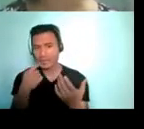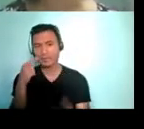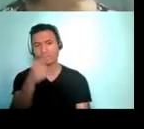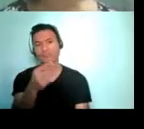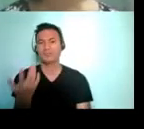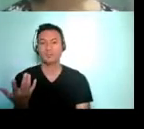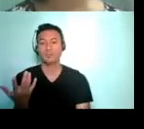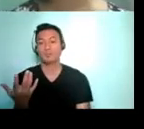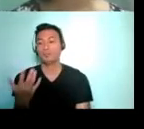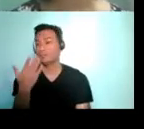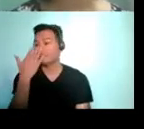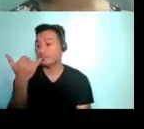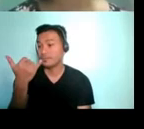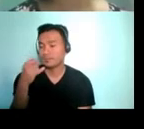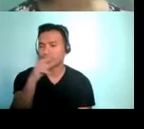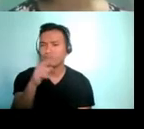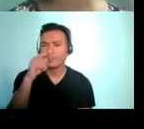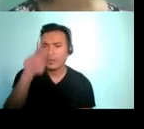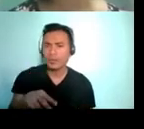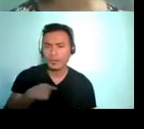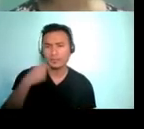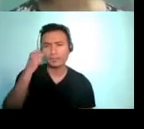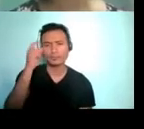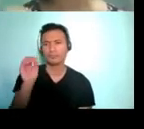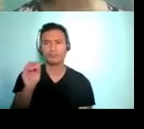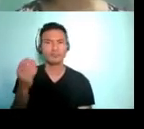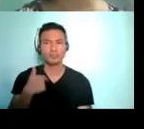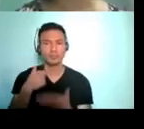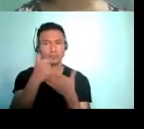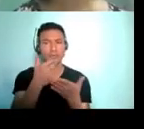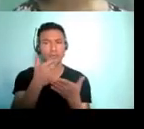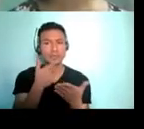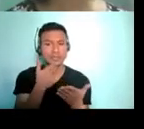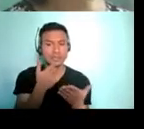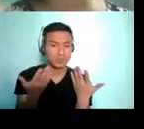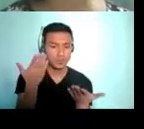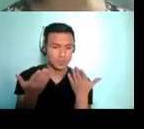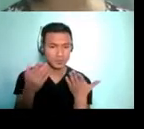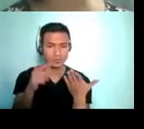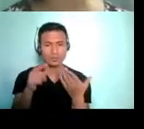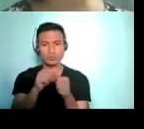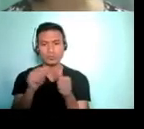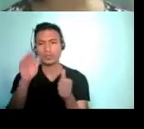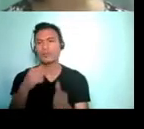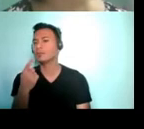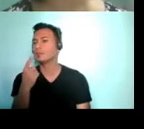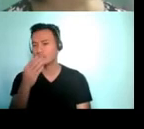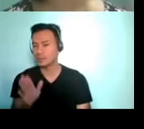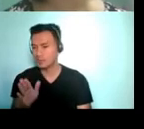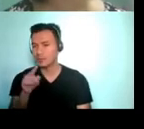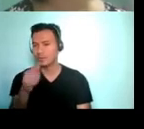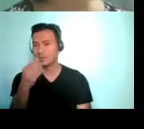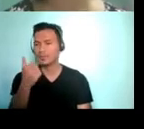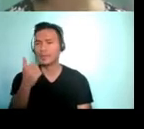भनिरहेका हुन्छौँ। किनभने उसको अवस्था हामीले नबुझी मैले जसरी सहयोग गर्न चाहेको छु त्यसरी आऊ भनेर भनिरहेका हुन्छ। त्यसकारण